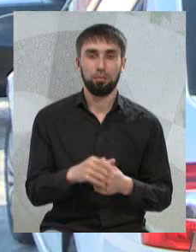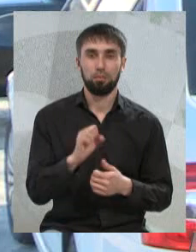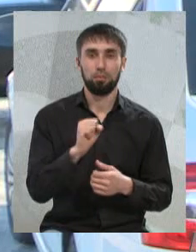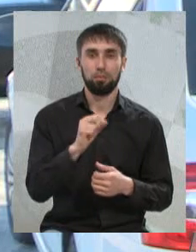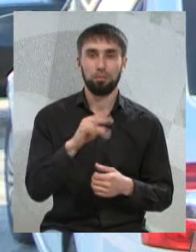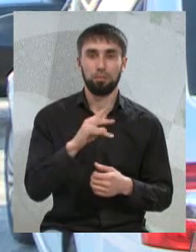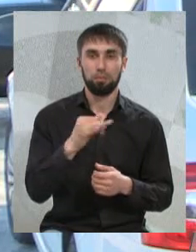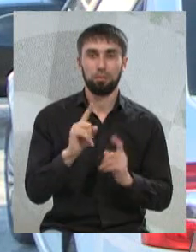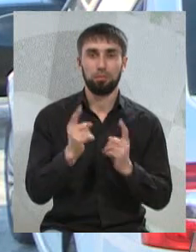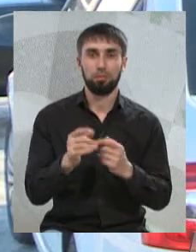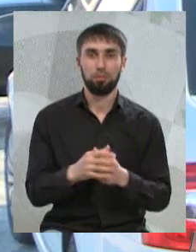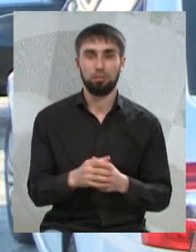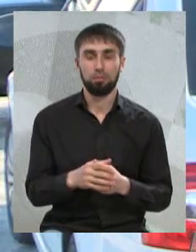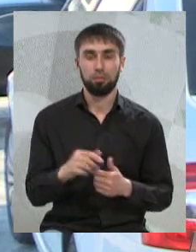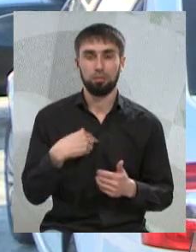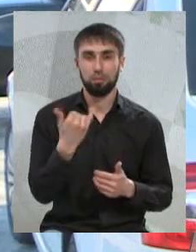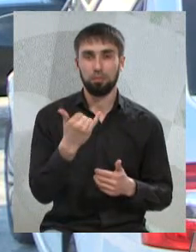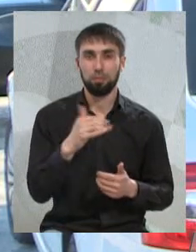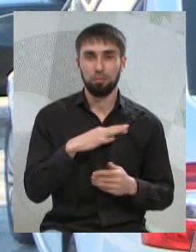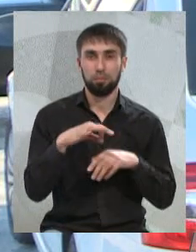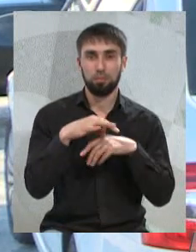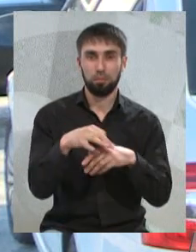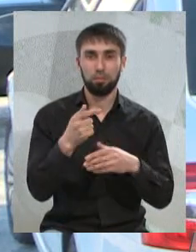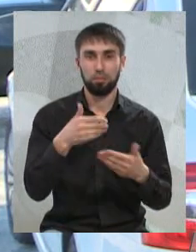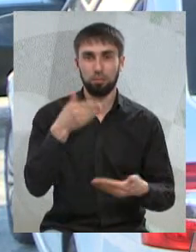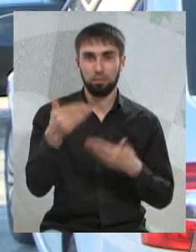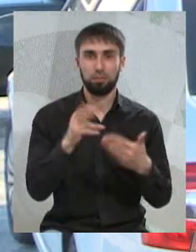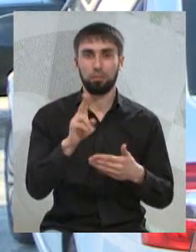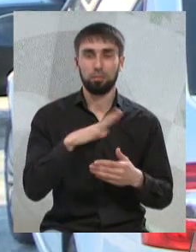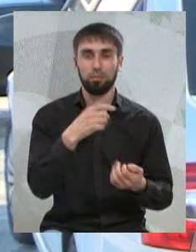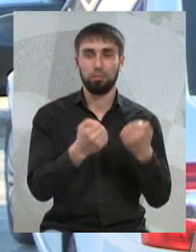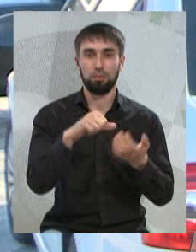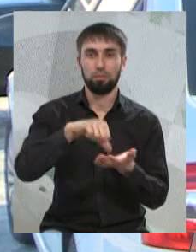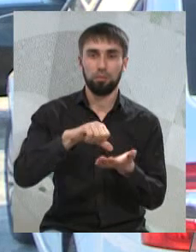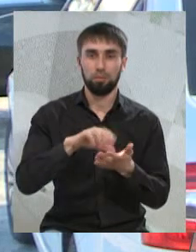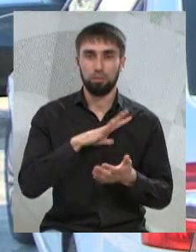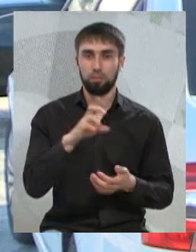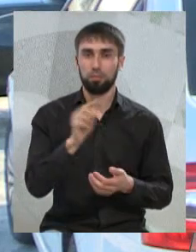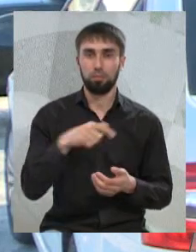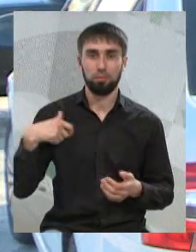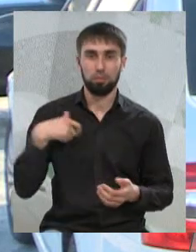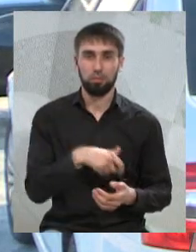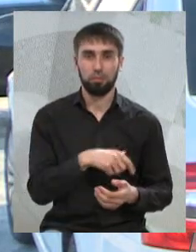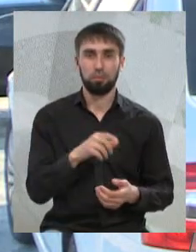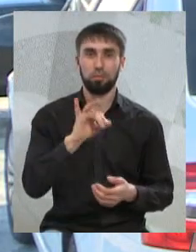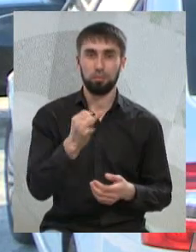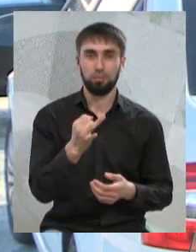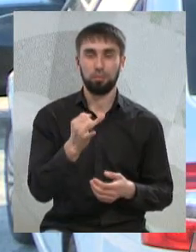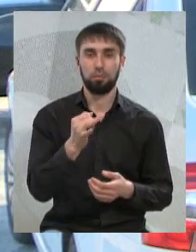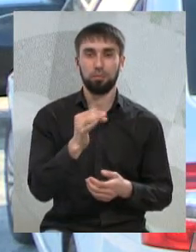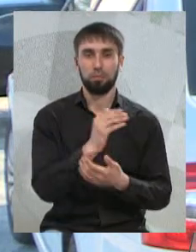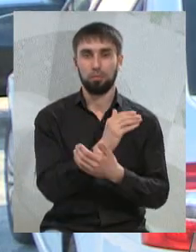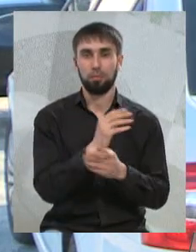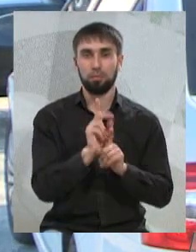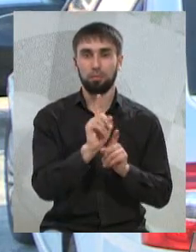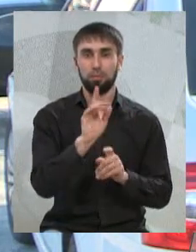ходе данного мероприятия нами было выявлено водители, которые управляют транспортным средством, ремень безопасности и перевозящие детей